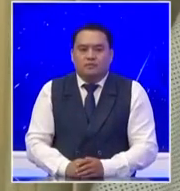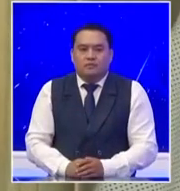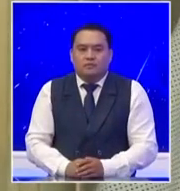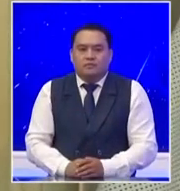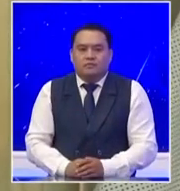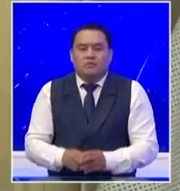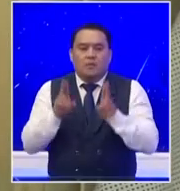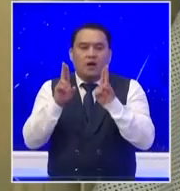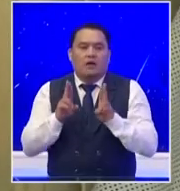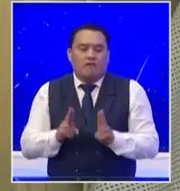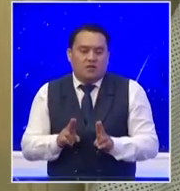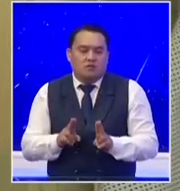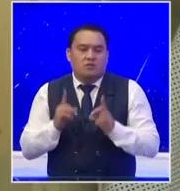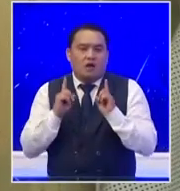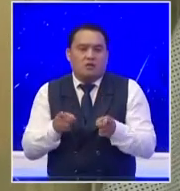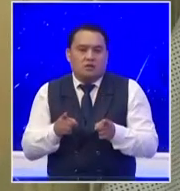норм и правил,